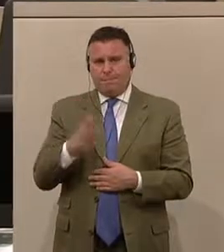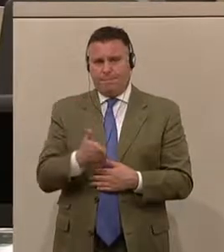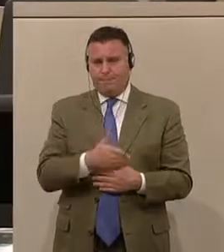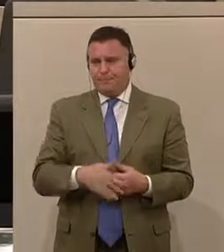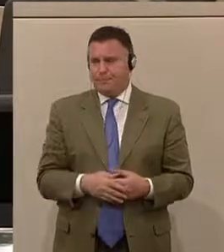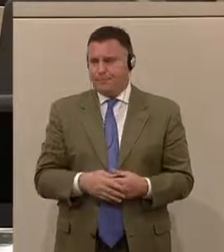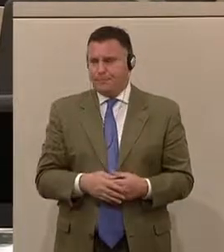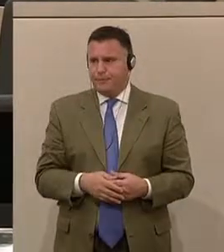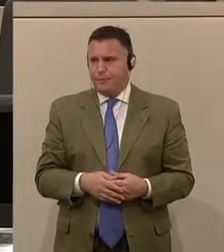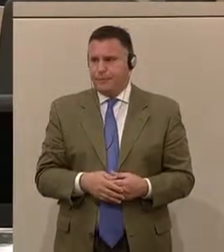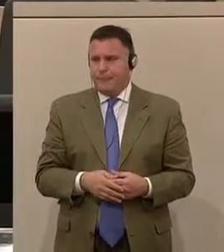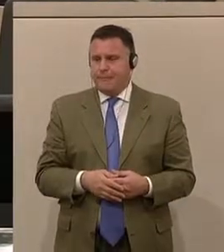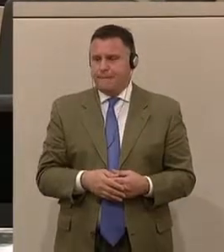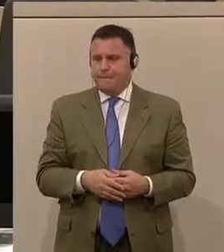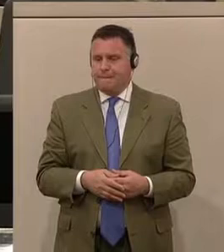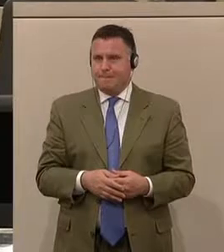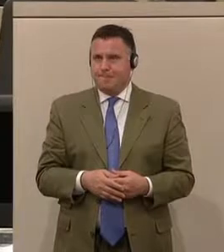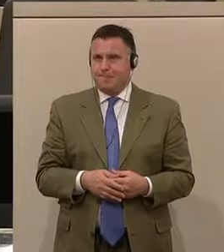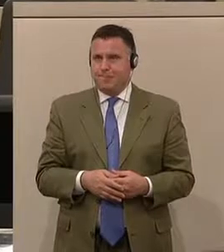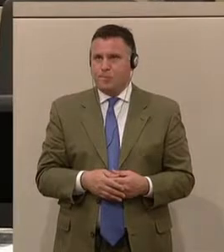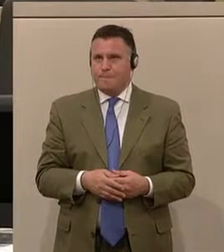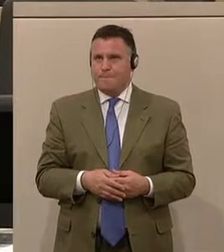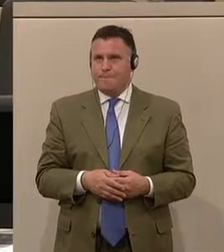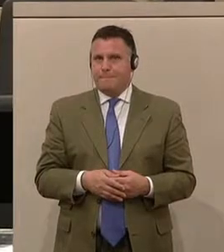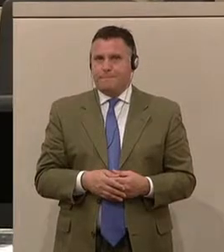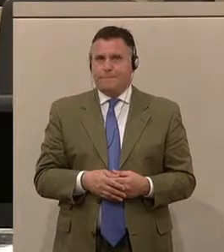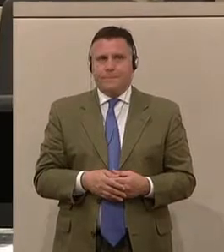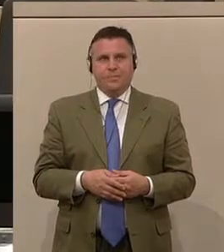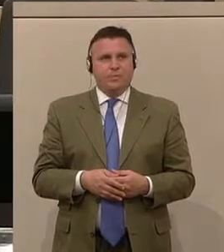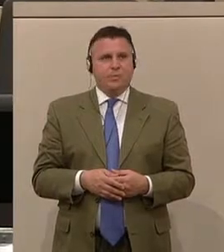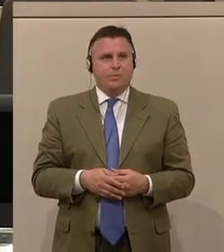umweltschädlichen Subventionen, fordert Bruno Rossmann, erst der Budgetsprecher der Liste Pilz.